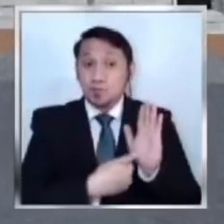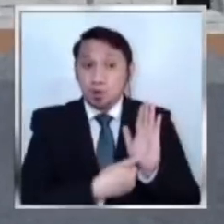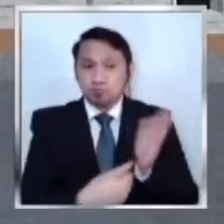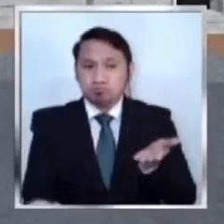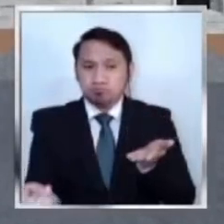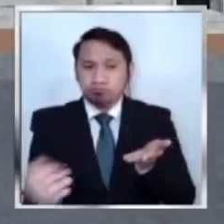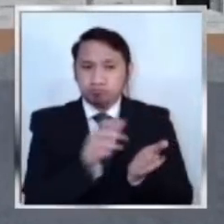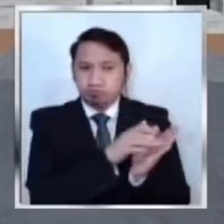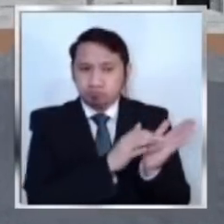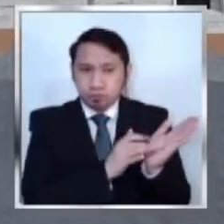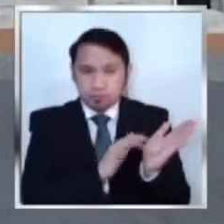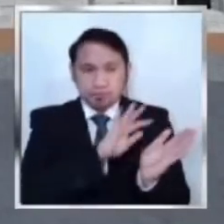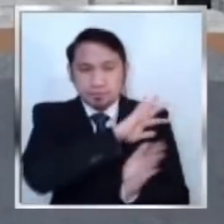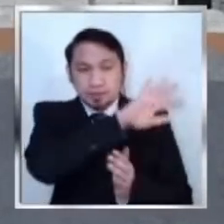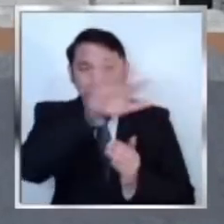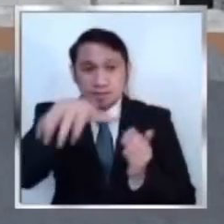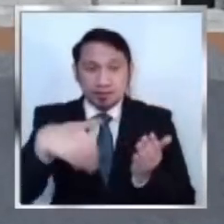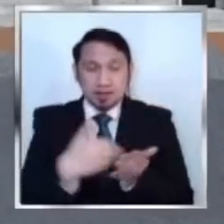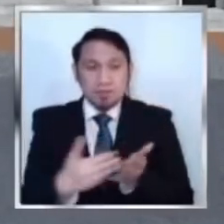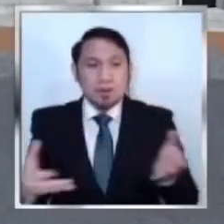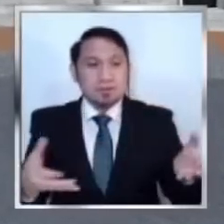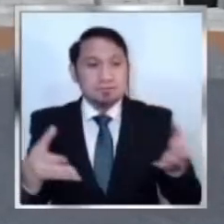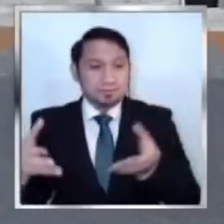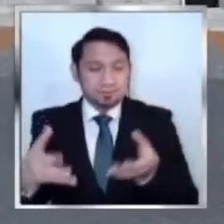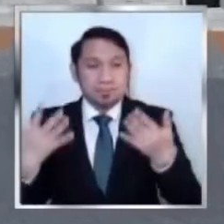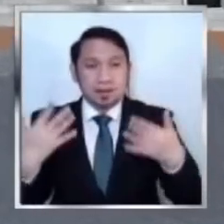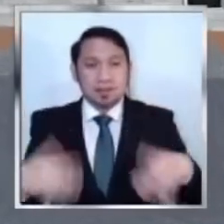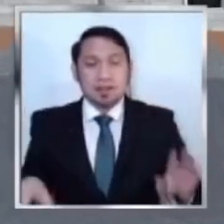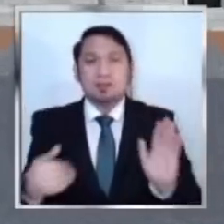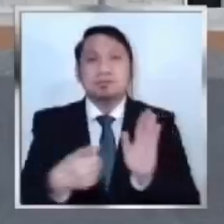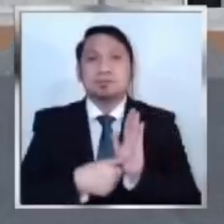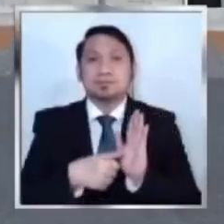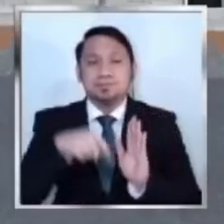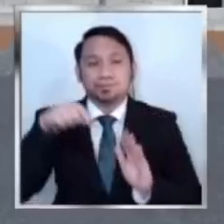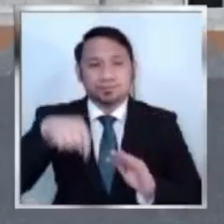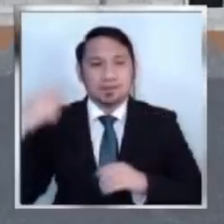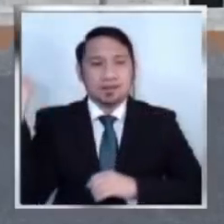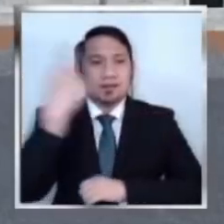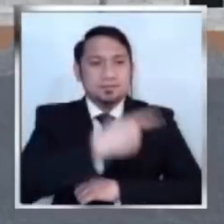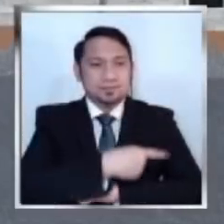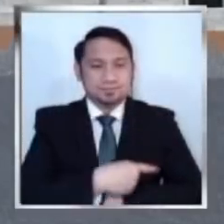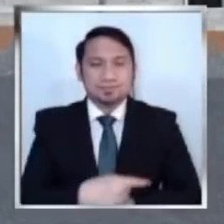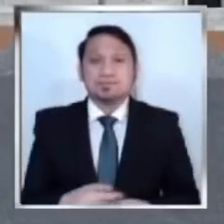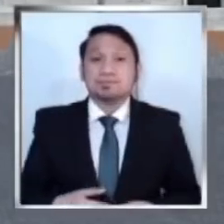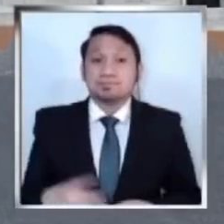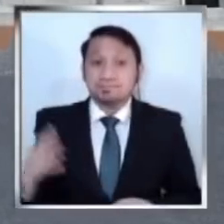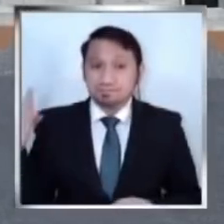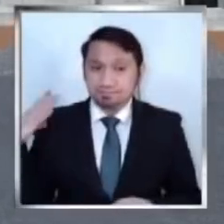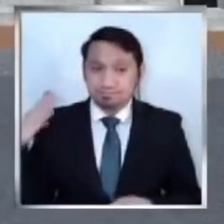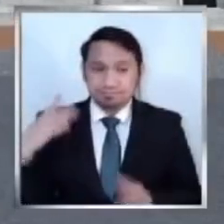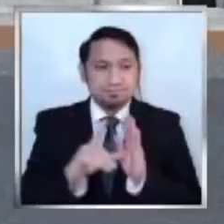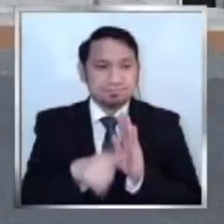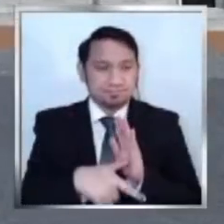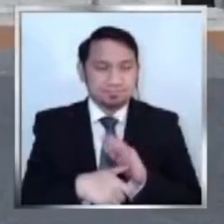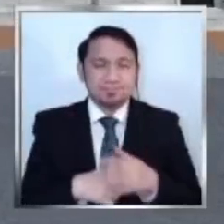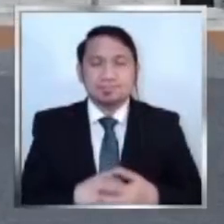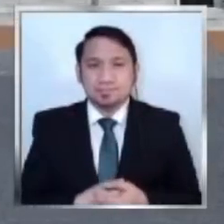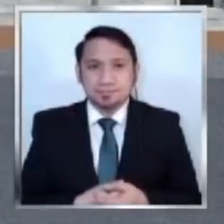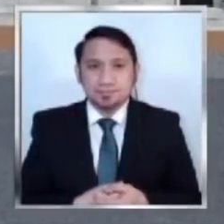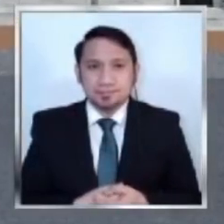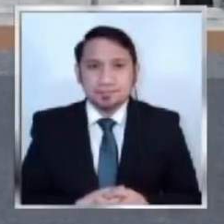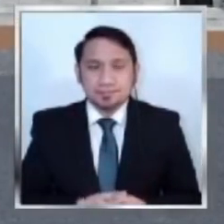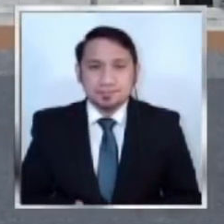ng boto ng lahat pagkatapos po ng eleksyon ngayong araw. Abangan po natin yan dito mamaya po yan.